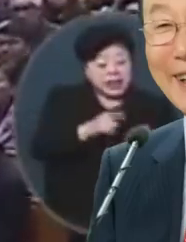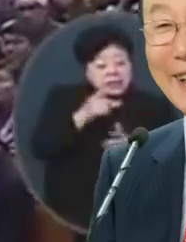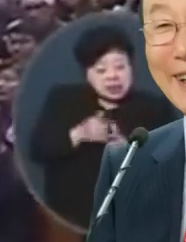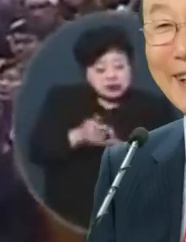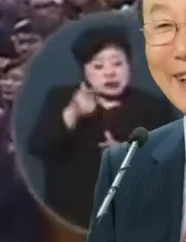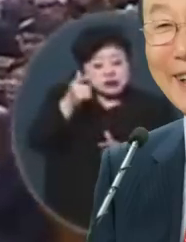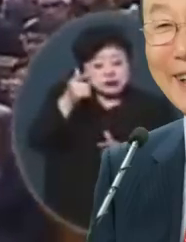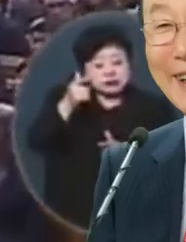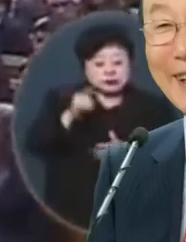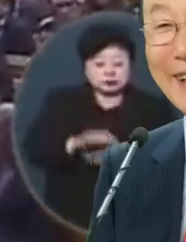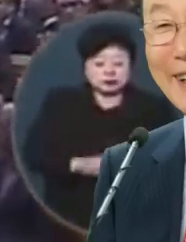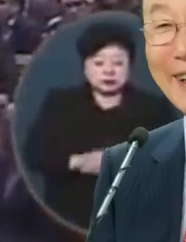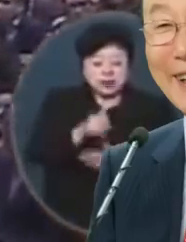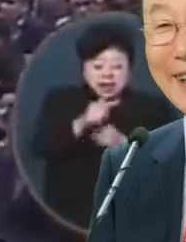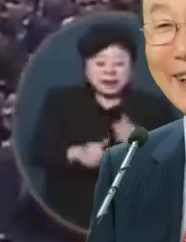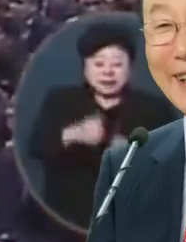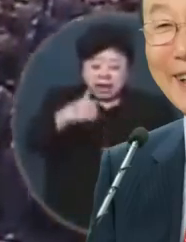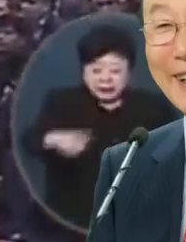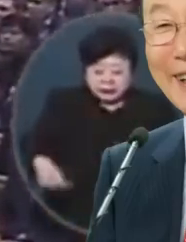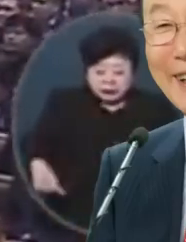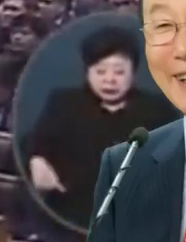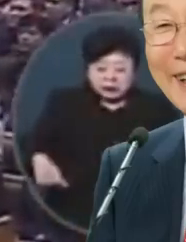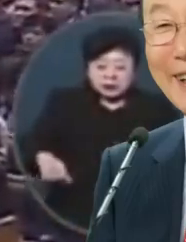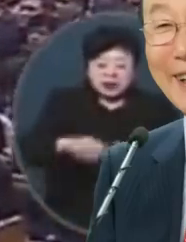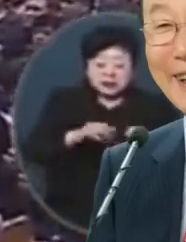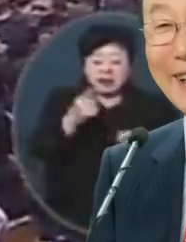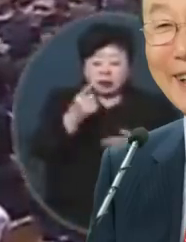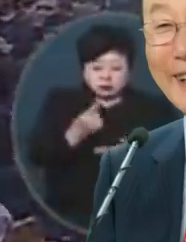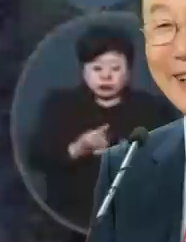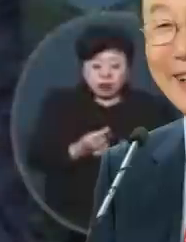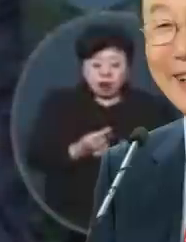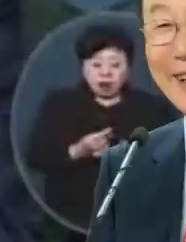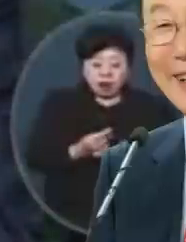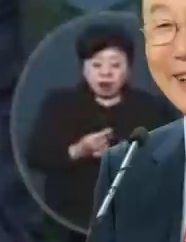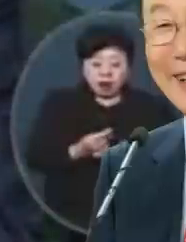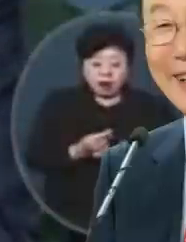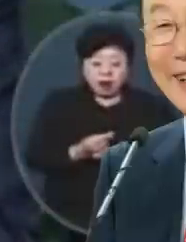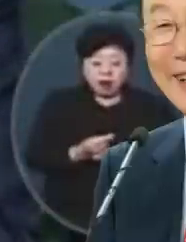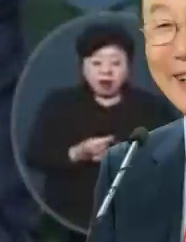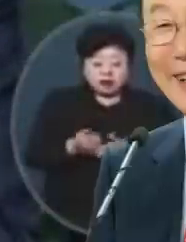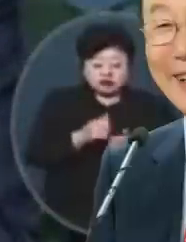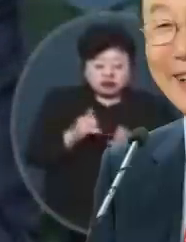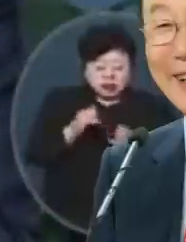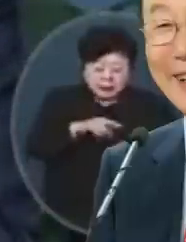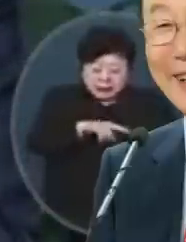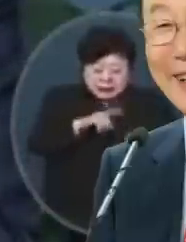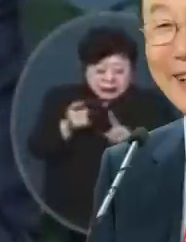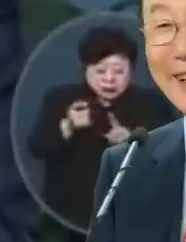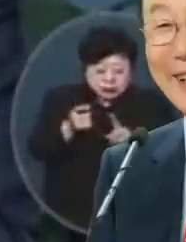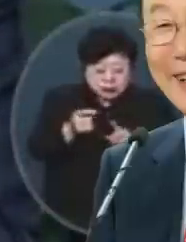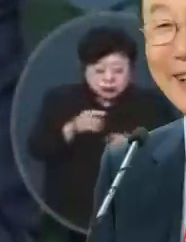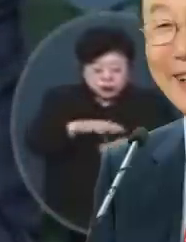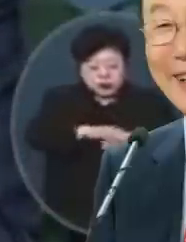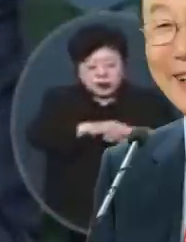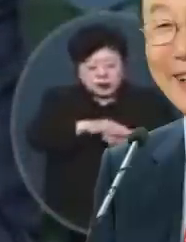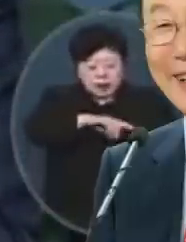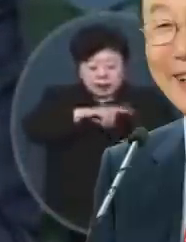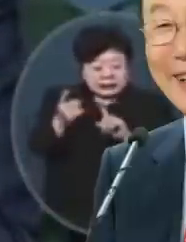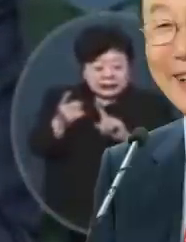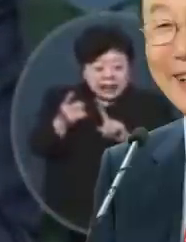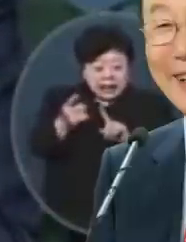예수께서 하나님의 아들로 이 땅에 오셔서 죽어가는 사람에게 손만 대면 낫는